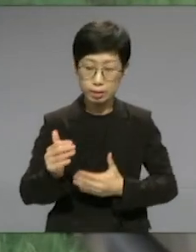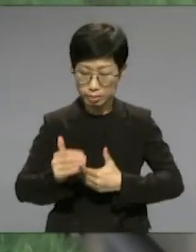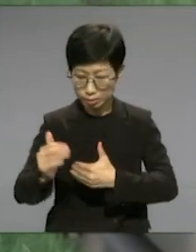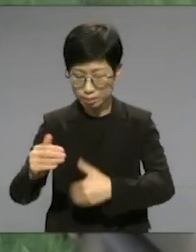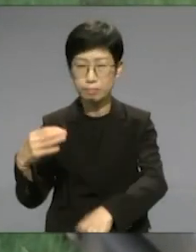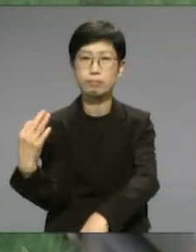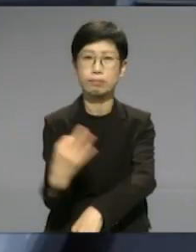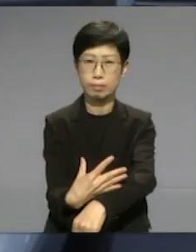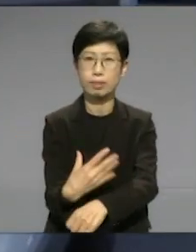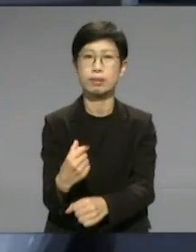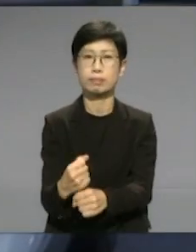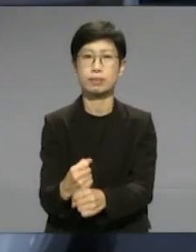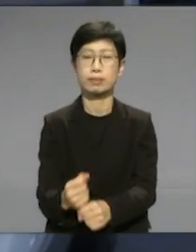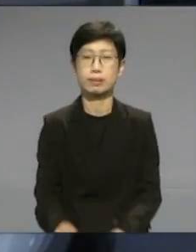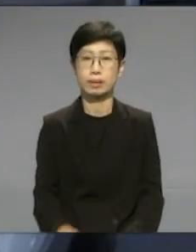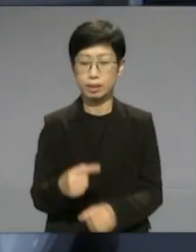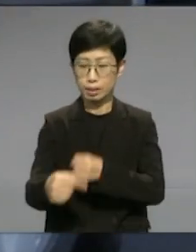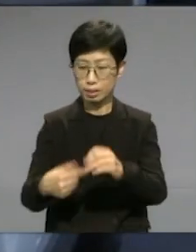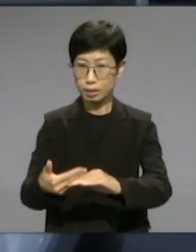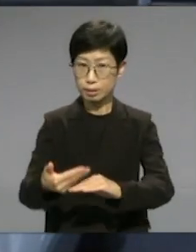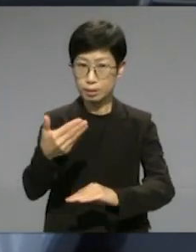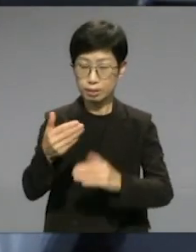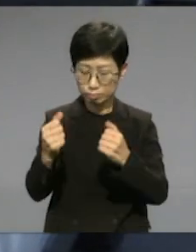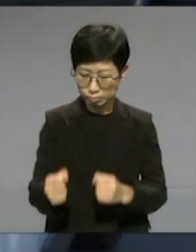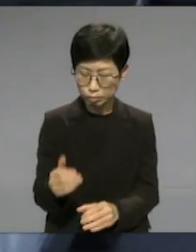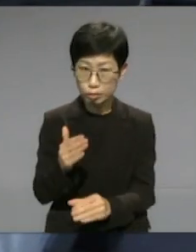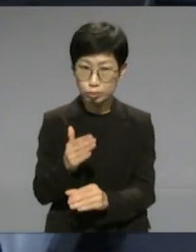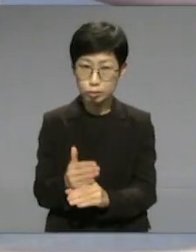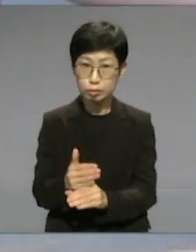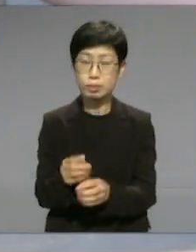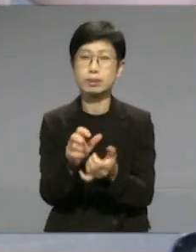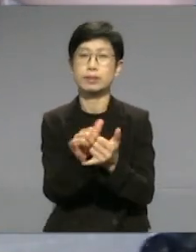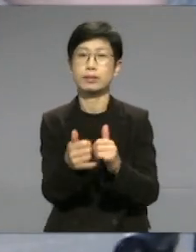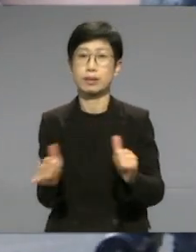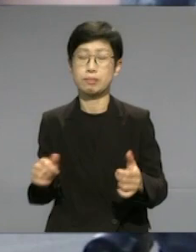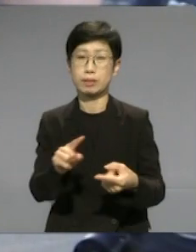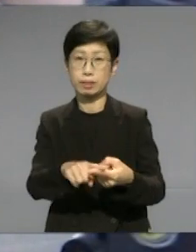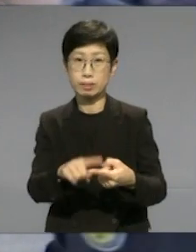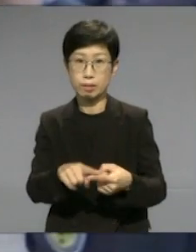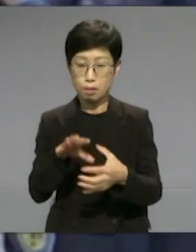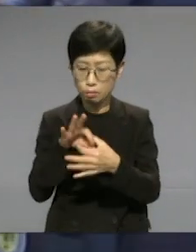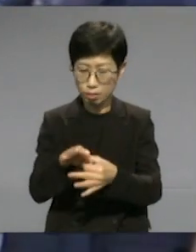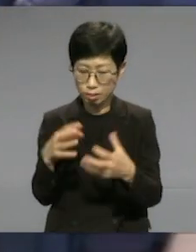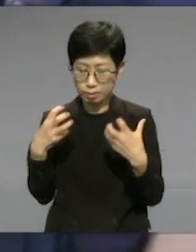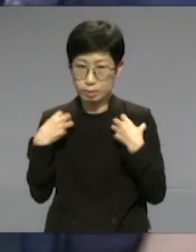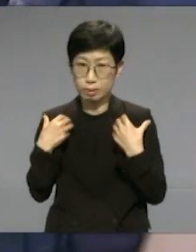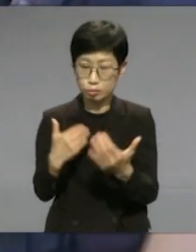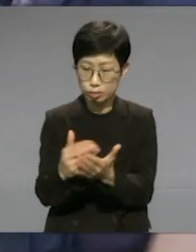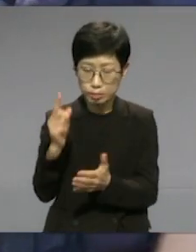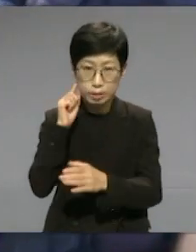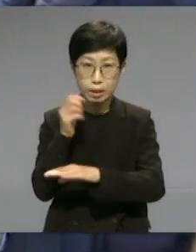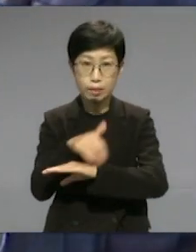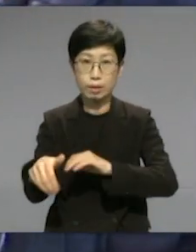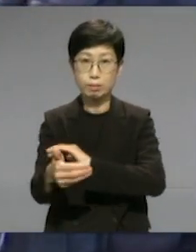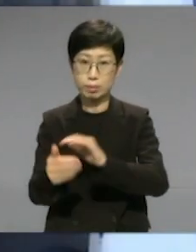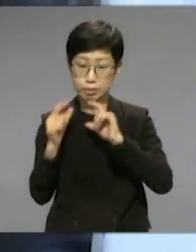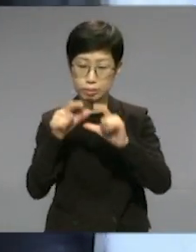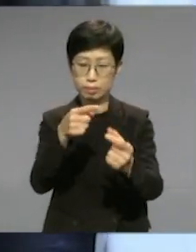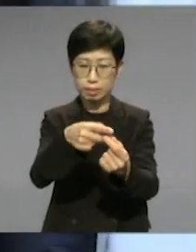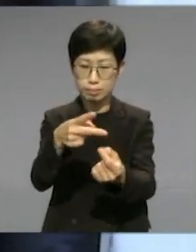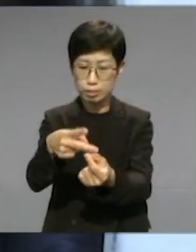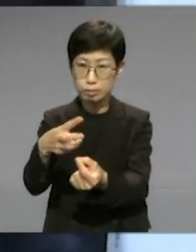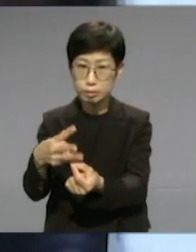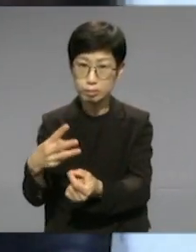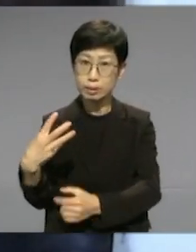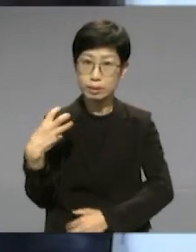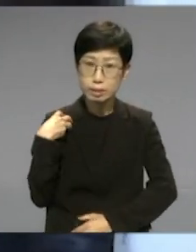할 방침입니다. 1년 이상 독일에 거주한 난민 신청자에 있어서는 관련 당국이 추방 계획을 세 차례 사전에